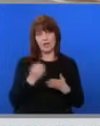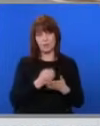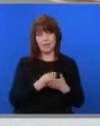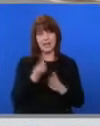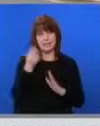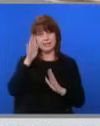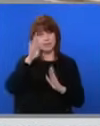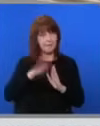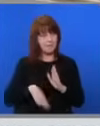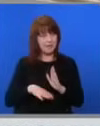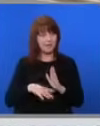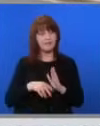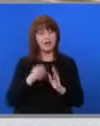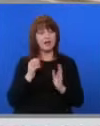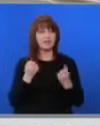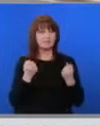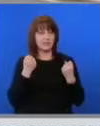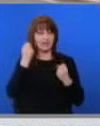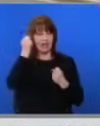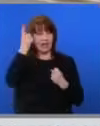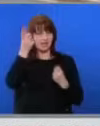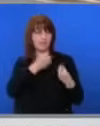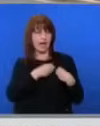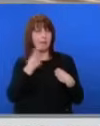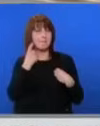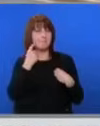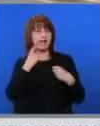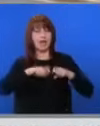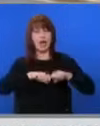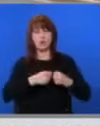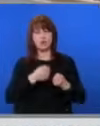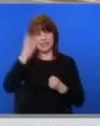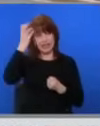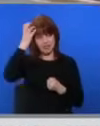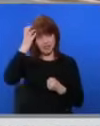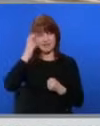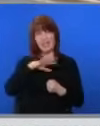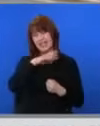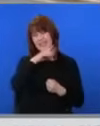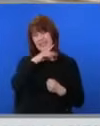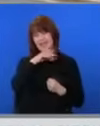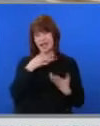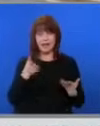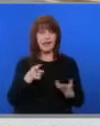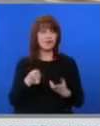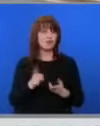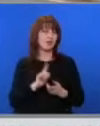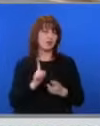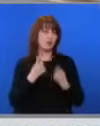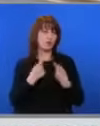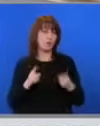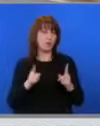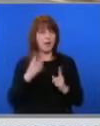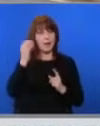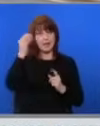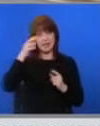цените паднаха. Здравият разум ни казва, че Байдън руши страната. Твърде стар е за поста. Той не може да управлява.